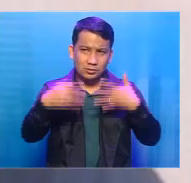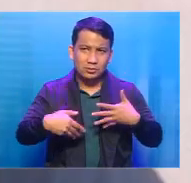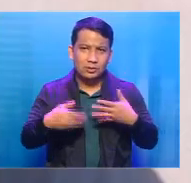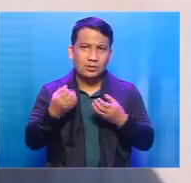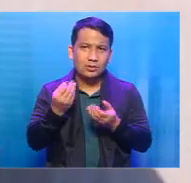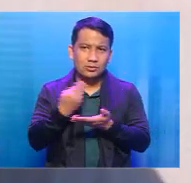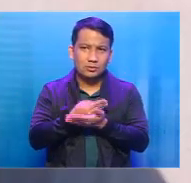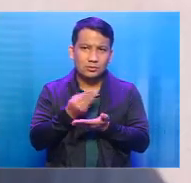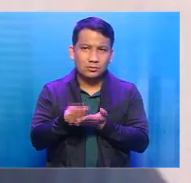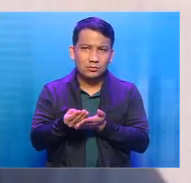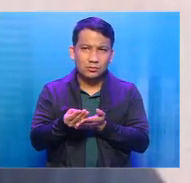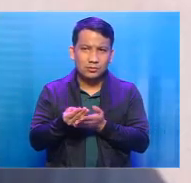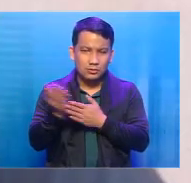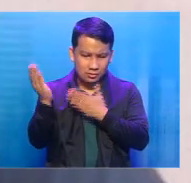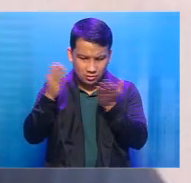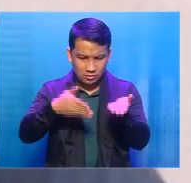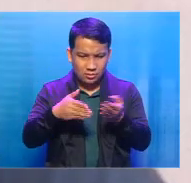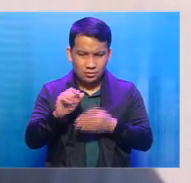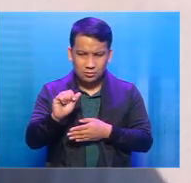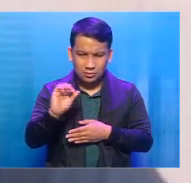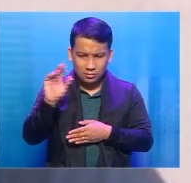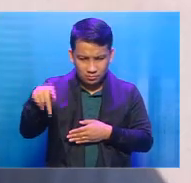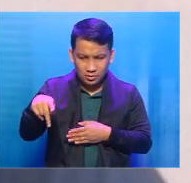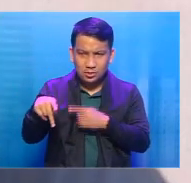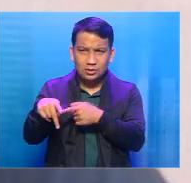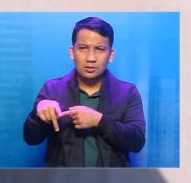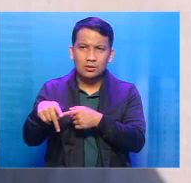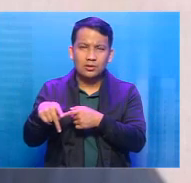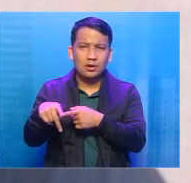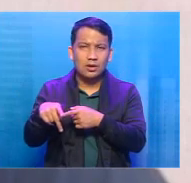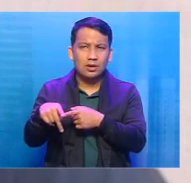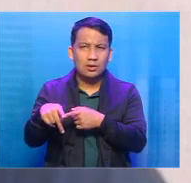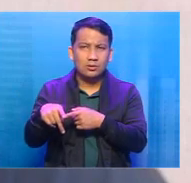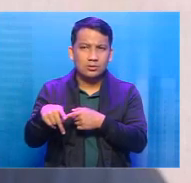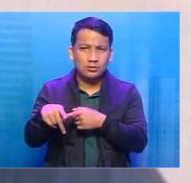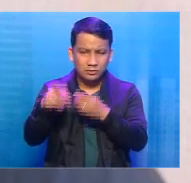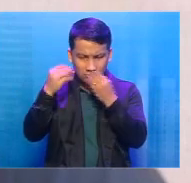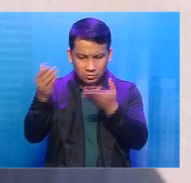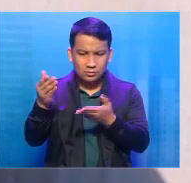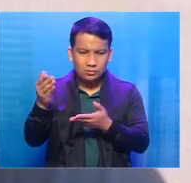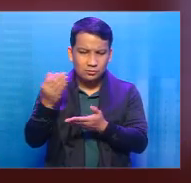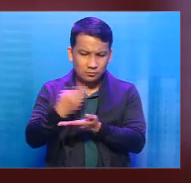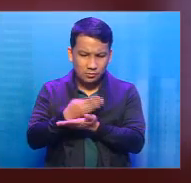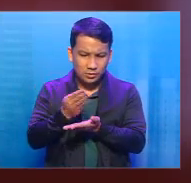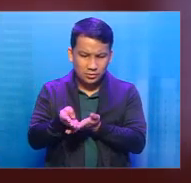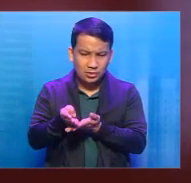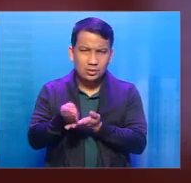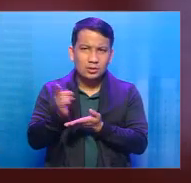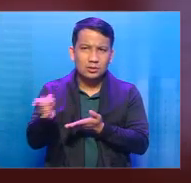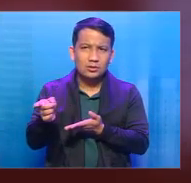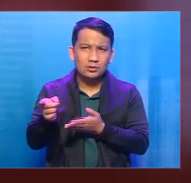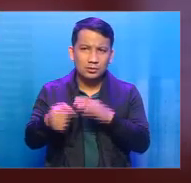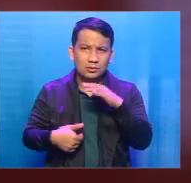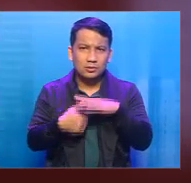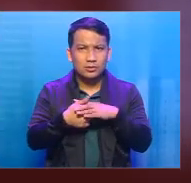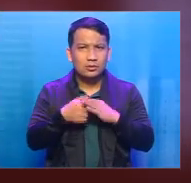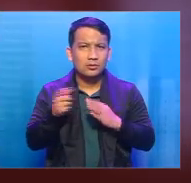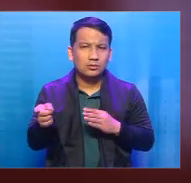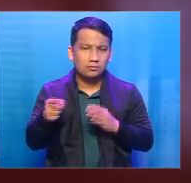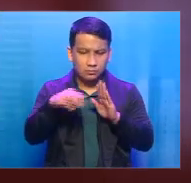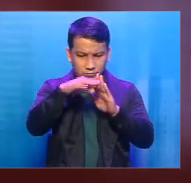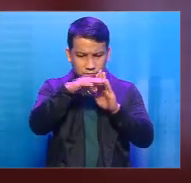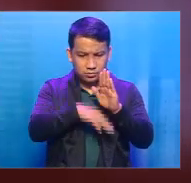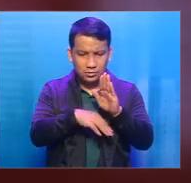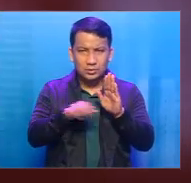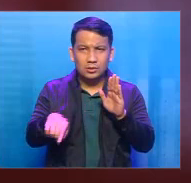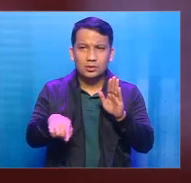pera na pinubuhos natin sa AFP, yung kanilang intelligence fund, they came out with a list